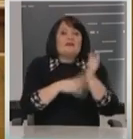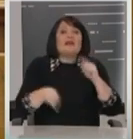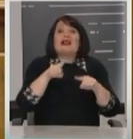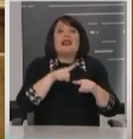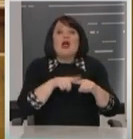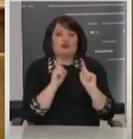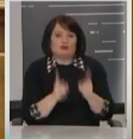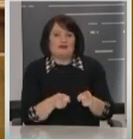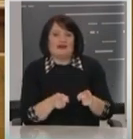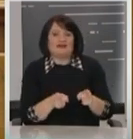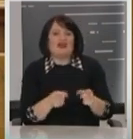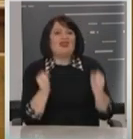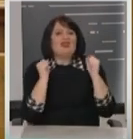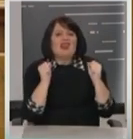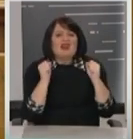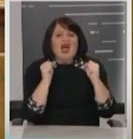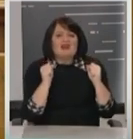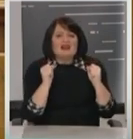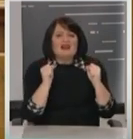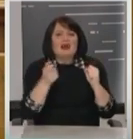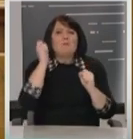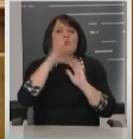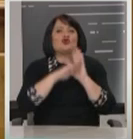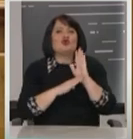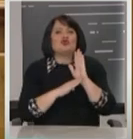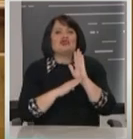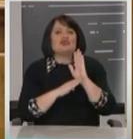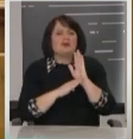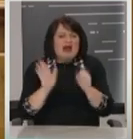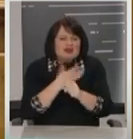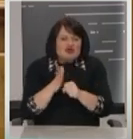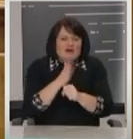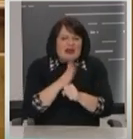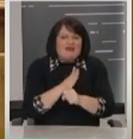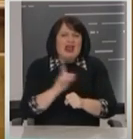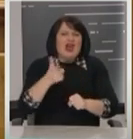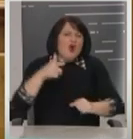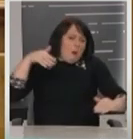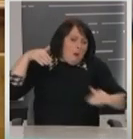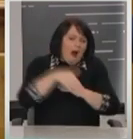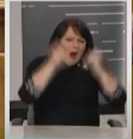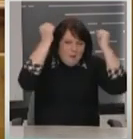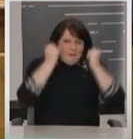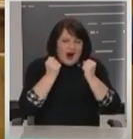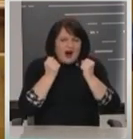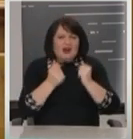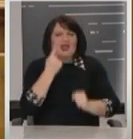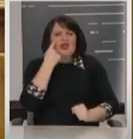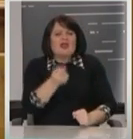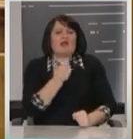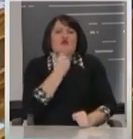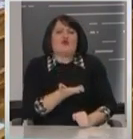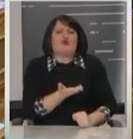λαός. Γιατί δεν άντεχε άλλο αυτό το πολιτικό σύστημα που λαιλάτησε και χρεοκόπησε τη χώρα να το βλέπει αγκαζέ